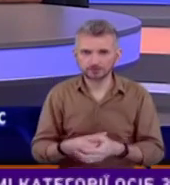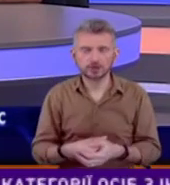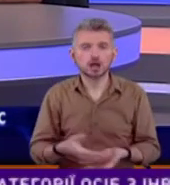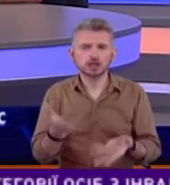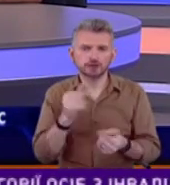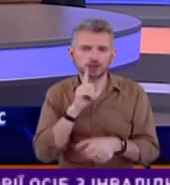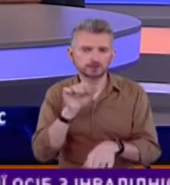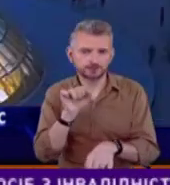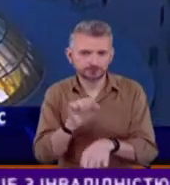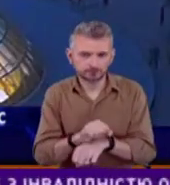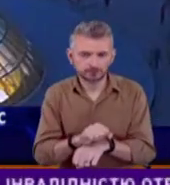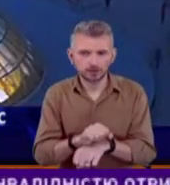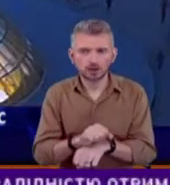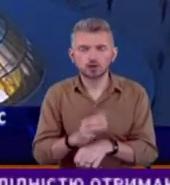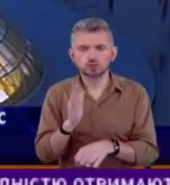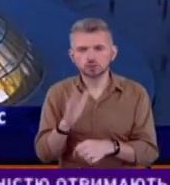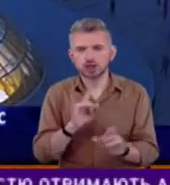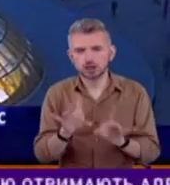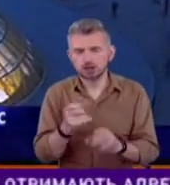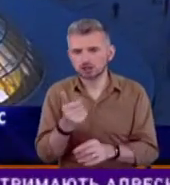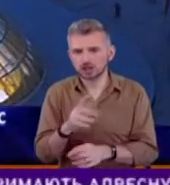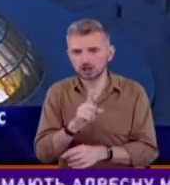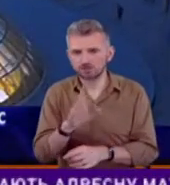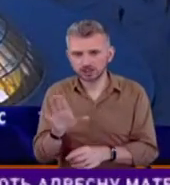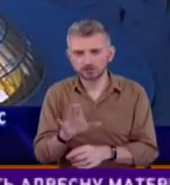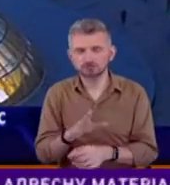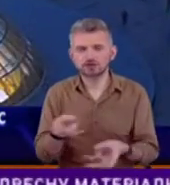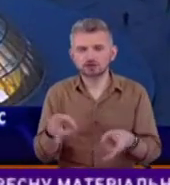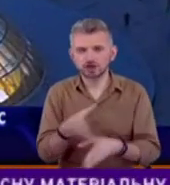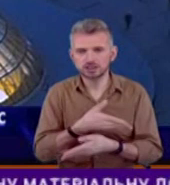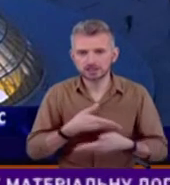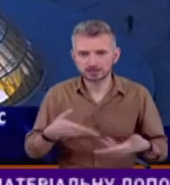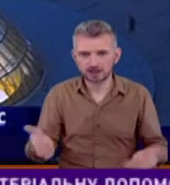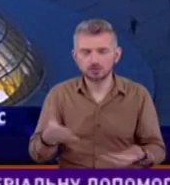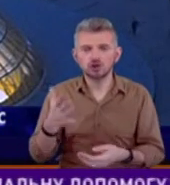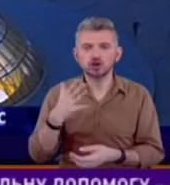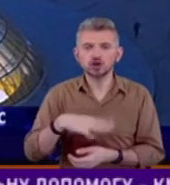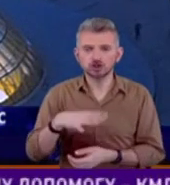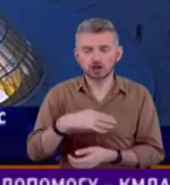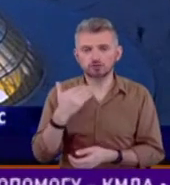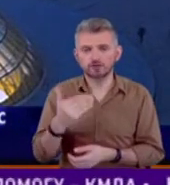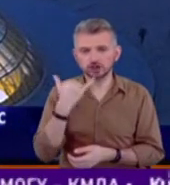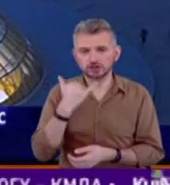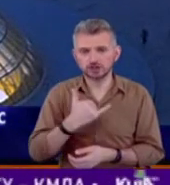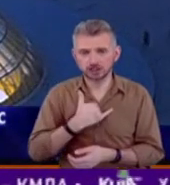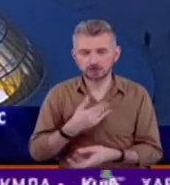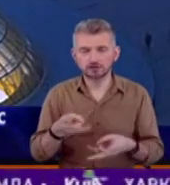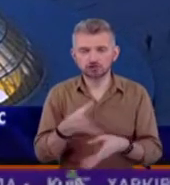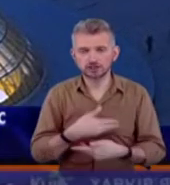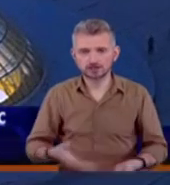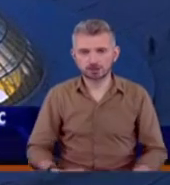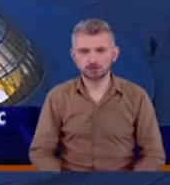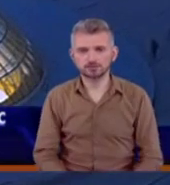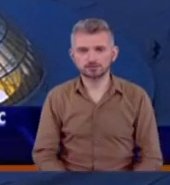кому поставимо, ми перейдемо на рекламу. Буквально кілька хвилин, не перемикайтеся і чекаємо ваших телефонних дзвінків. Залишайтеся з